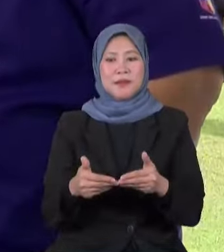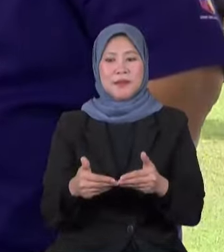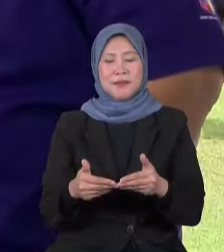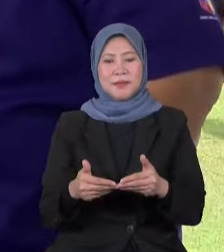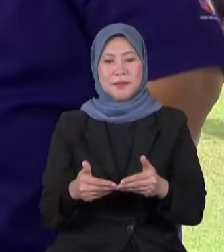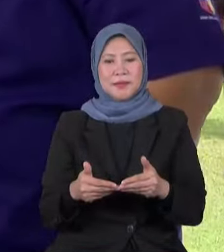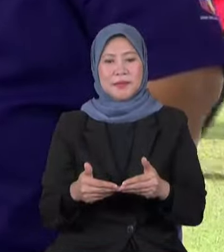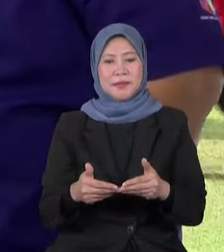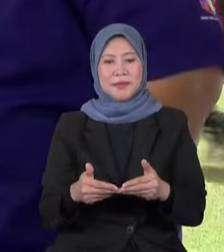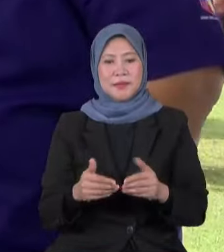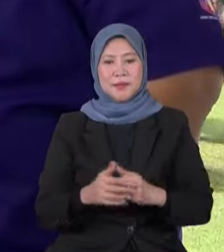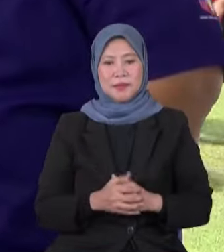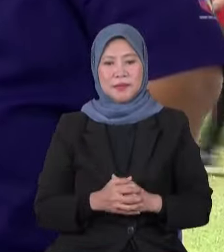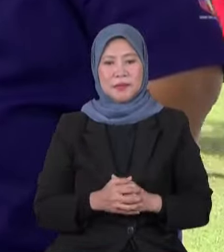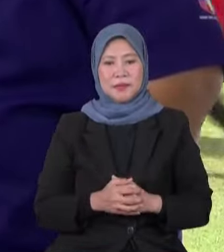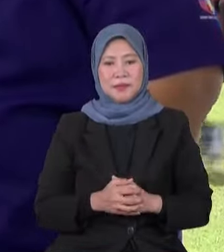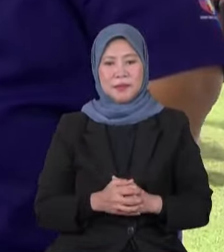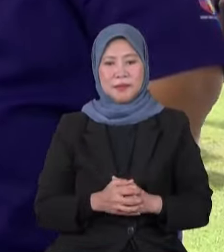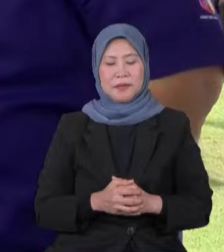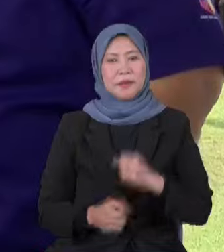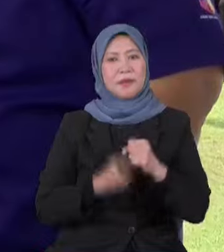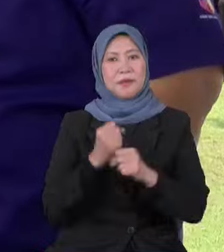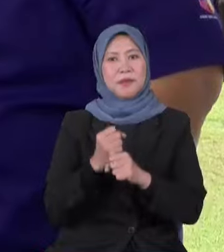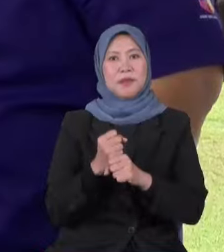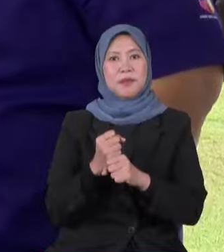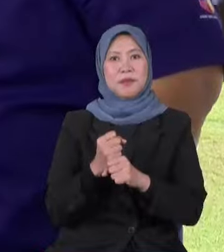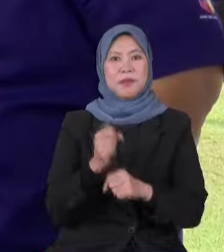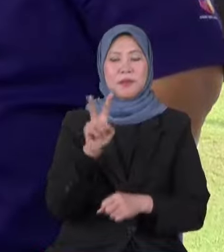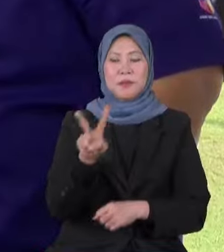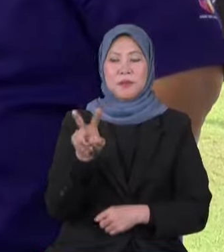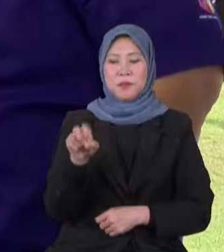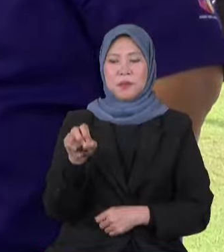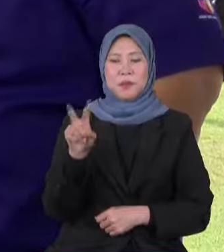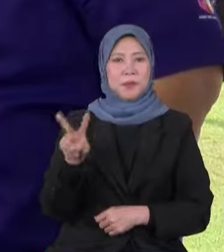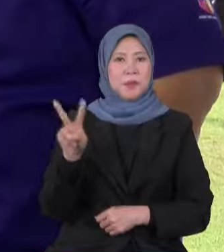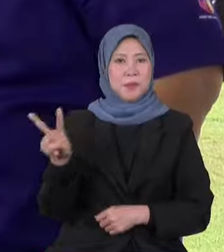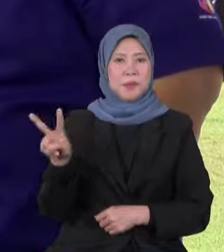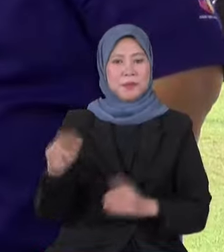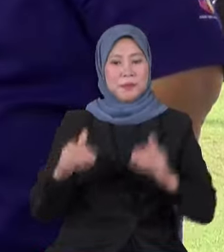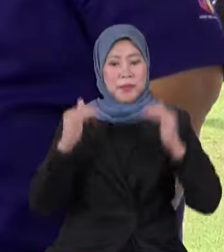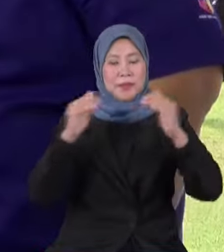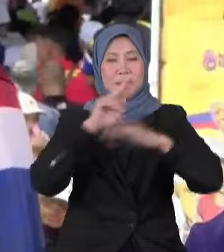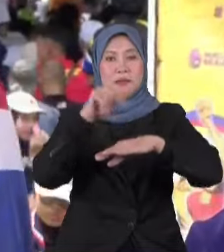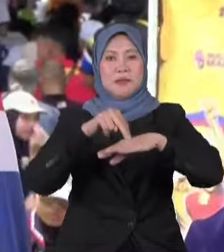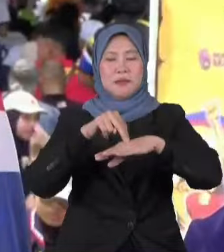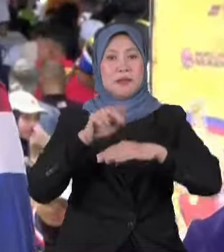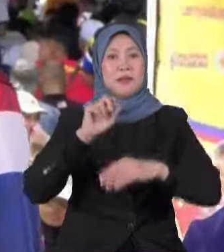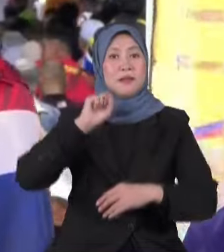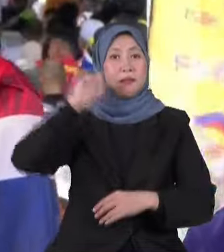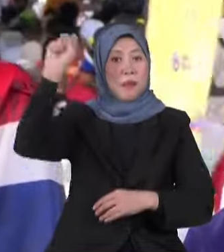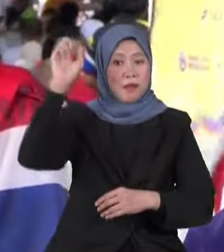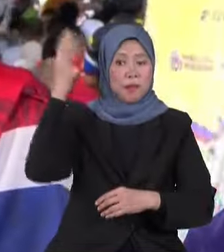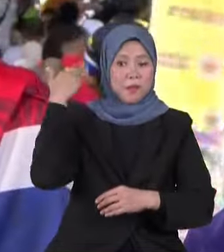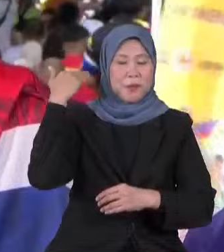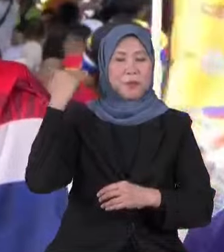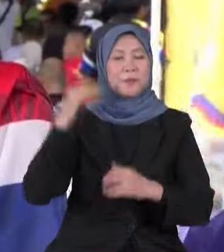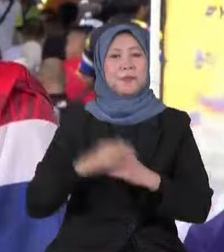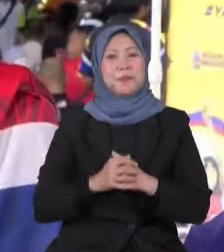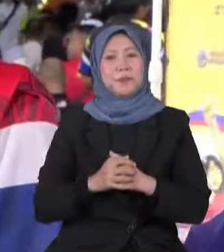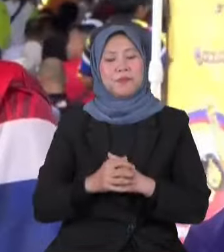kita kenalkanlah pada HBN tahun 2022. Sebab tu sambutan peringkat kebangsaan di Tuaran Sabah dan